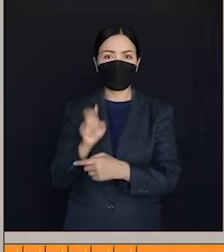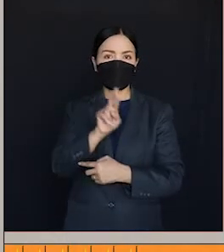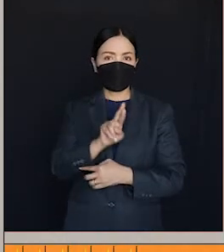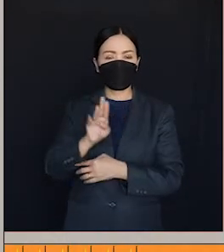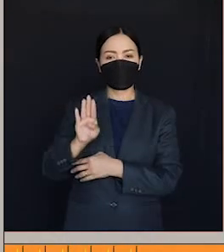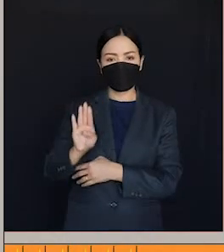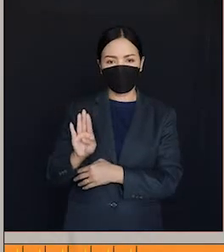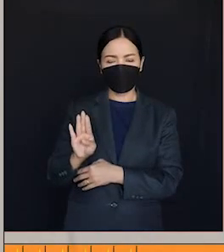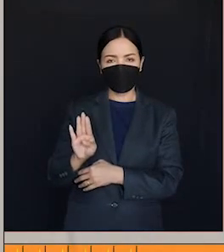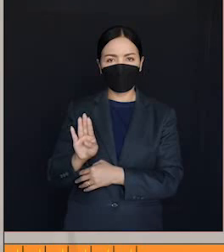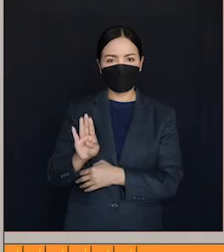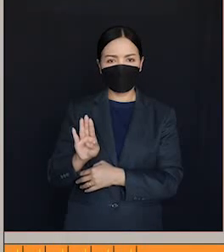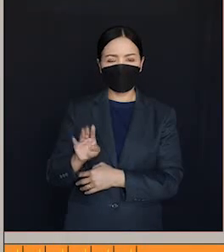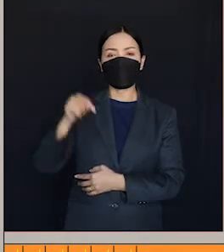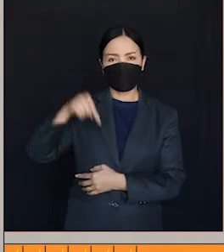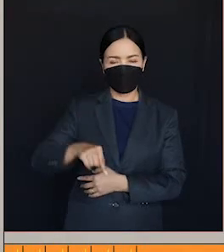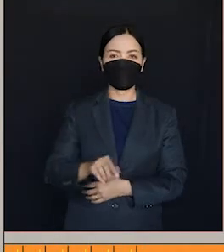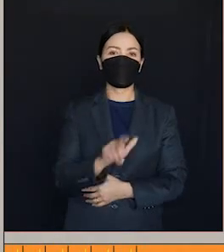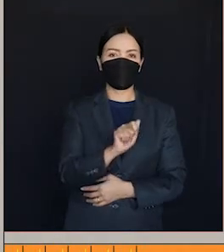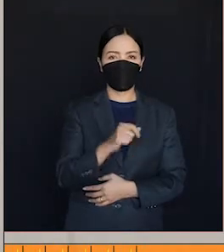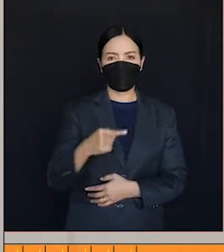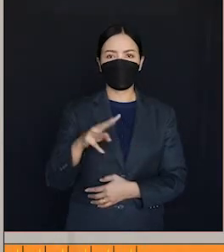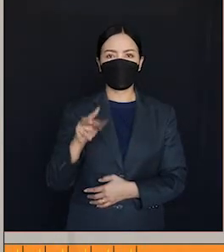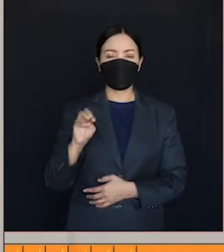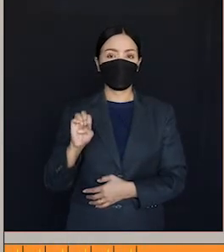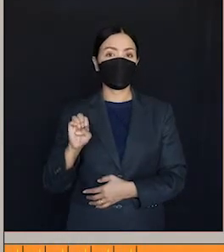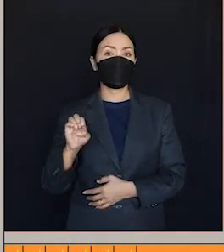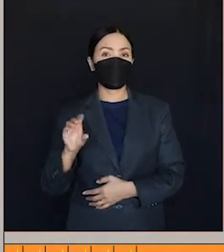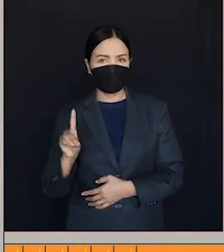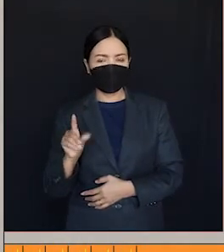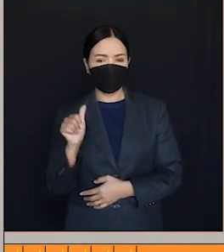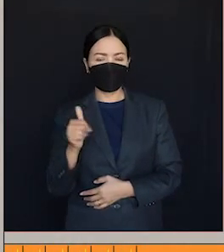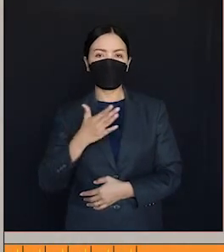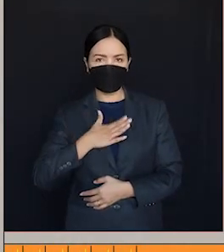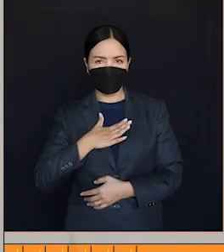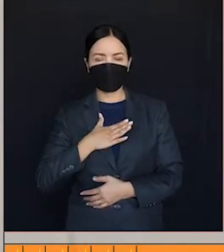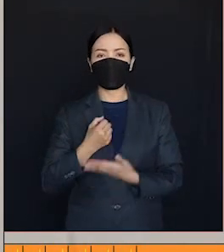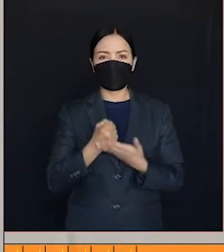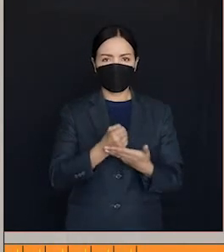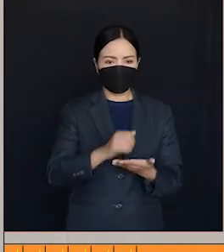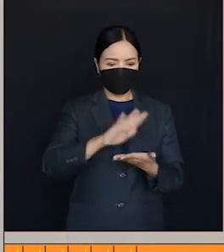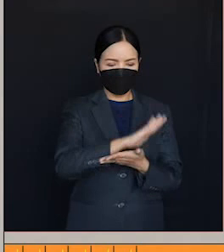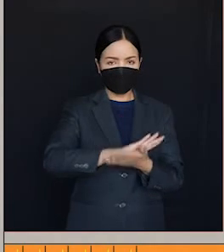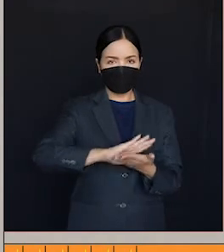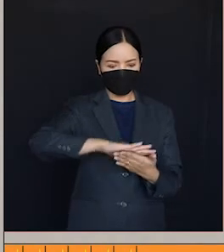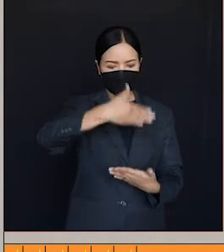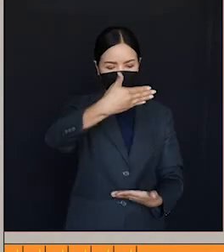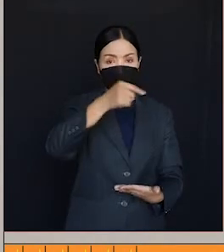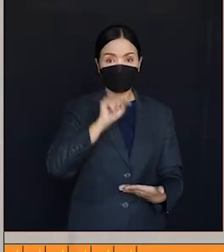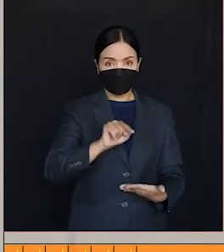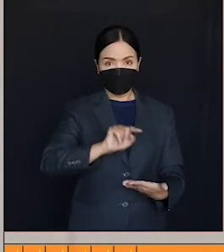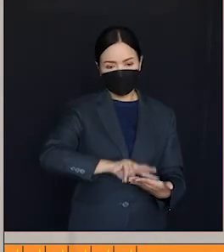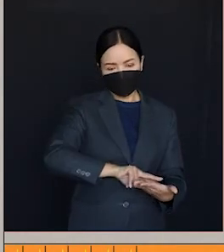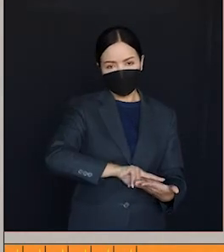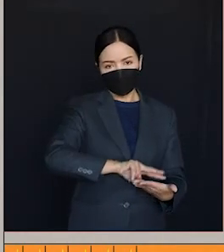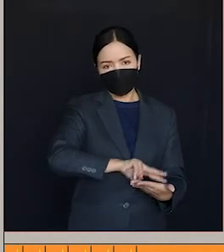ง EMET นะคะเข้ามาแล้วเนี่ยเราจะแปลงเอกสาร1หน้าประ